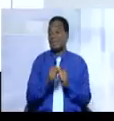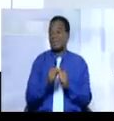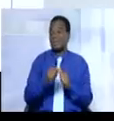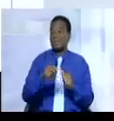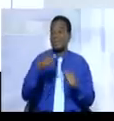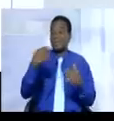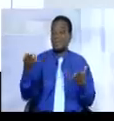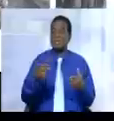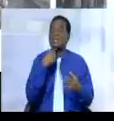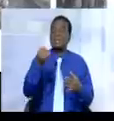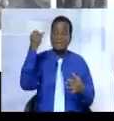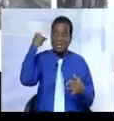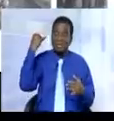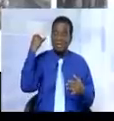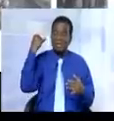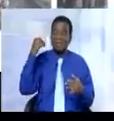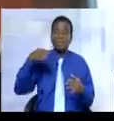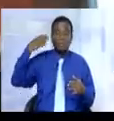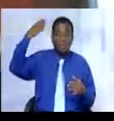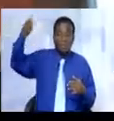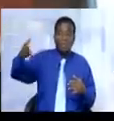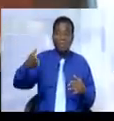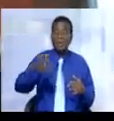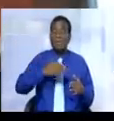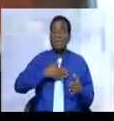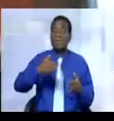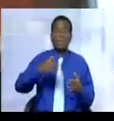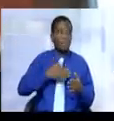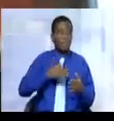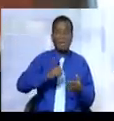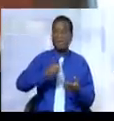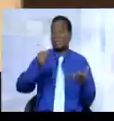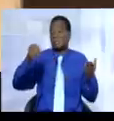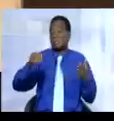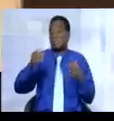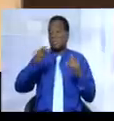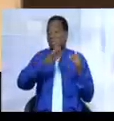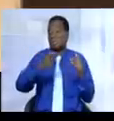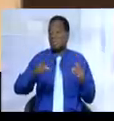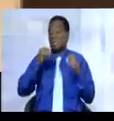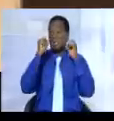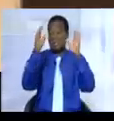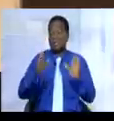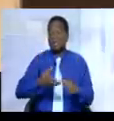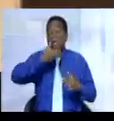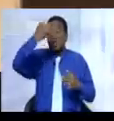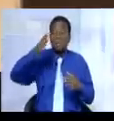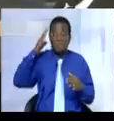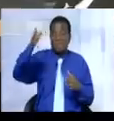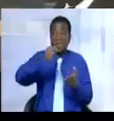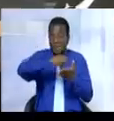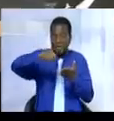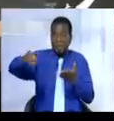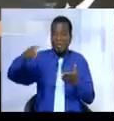indépendante disait, et je cite, « Plus tard, mes disciples écriront ». Certains disciples ont écrit effectivement et